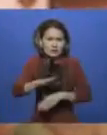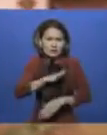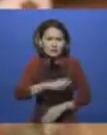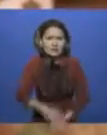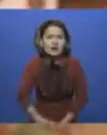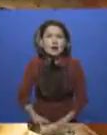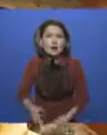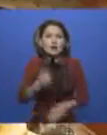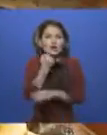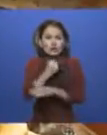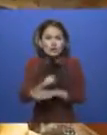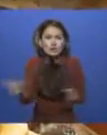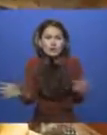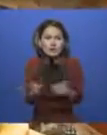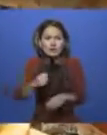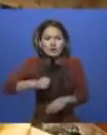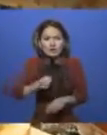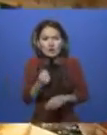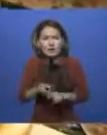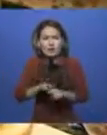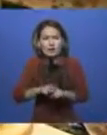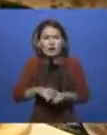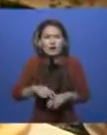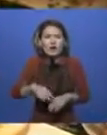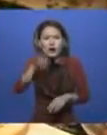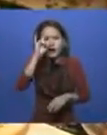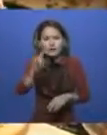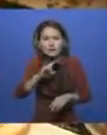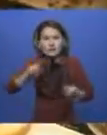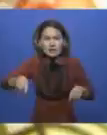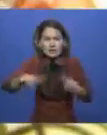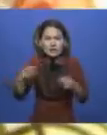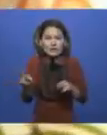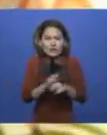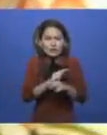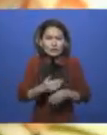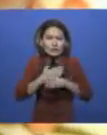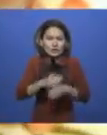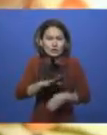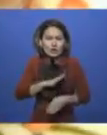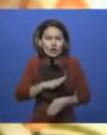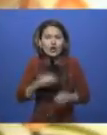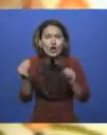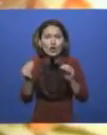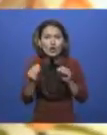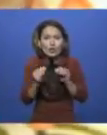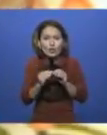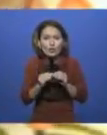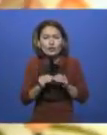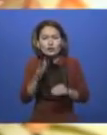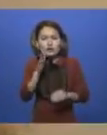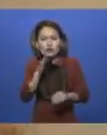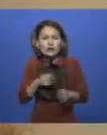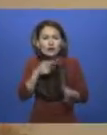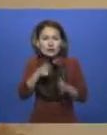шынықтырған жауынгер өзге құрбыластармен бірге соғыстан кейін қираған шаруашылықты қалпына келтіруге атсалысты. Ол ондаған жылын теміржол саласының өркендеуіне арнаған ардагер.